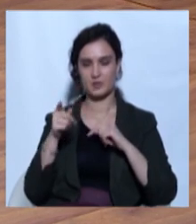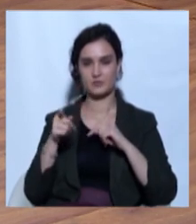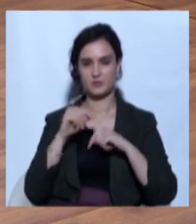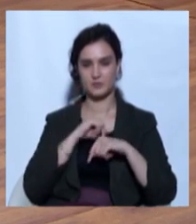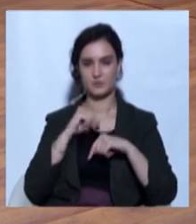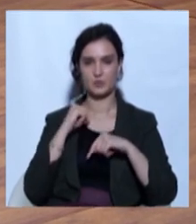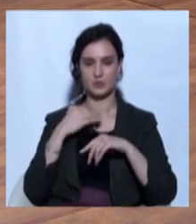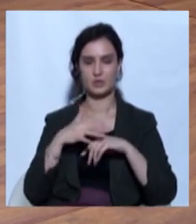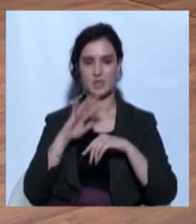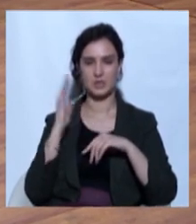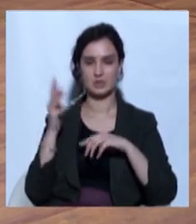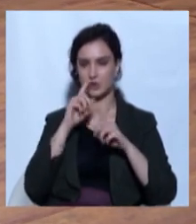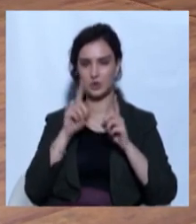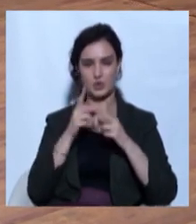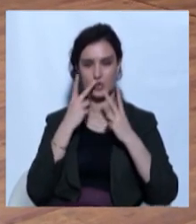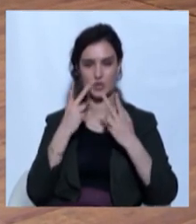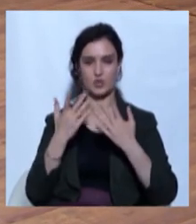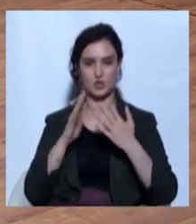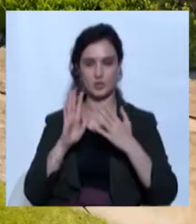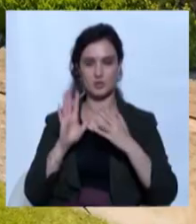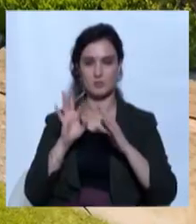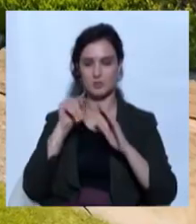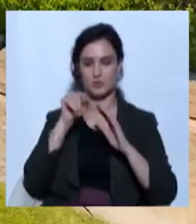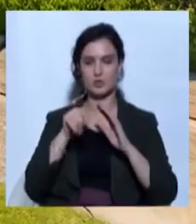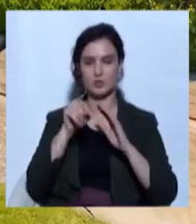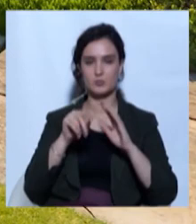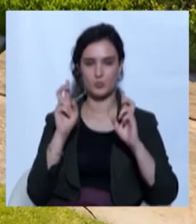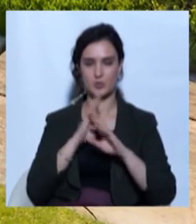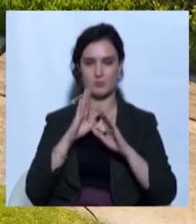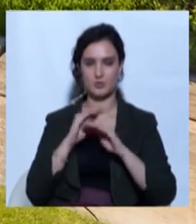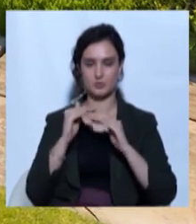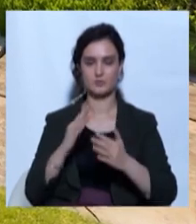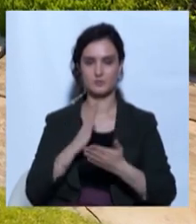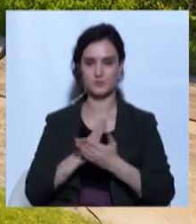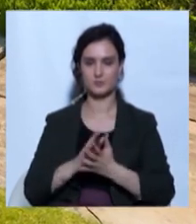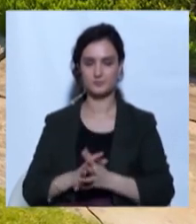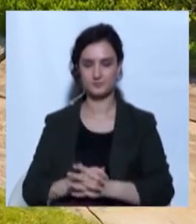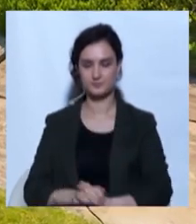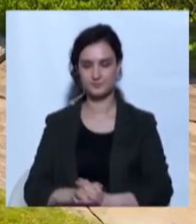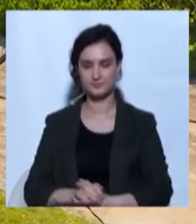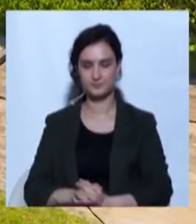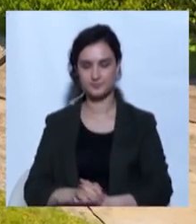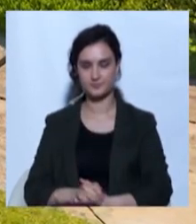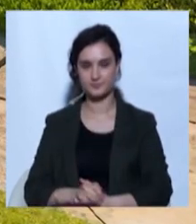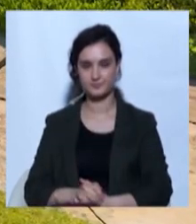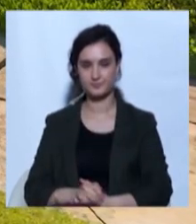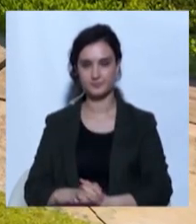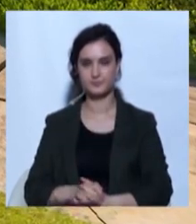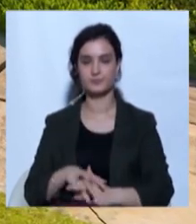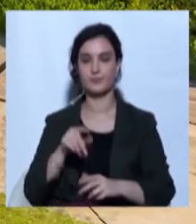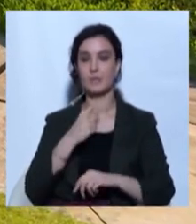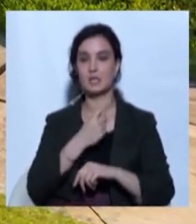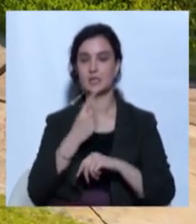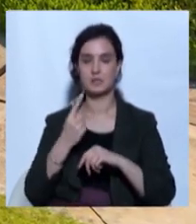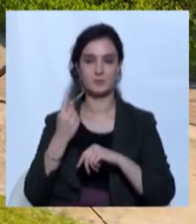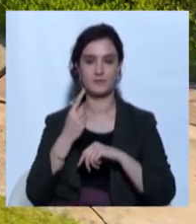თქვენ, გარედან თითქმის არ ჩანს, ის ჩაძირულია ბუნებაში ფაქტიურად. ეს იყო ერთ-ერთი პირველი ნიმუში,